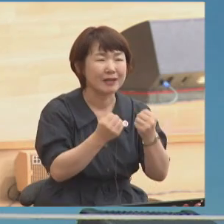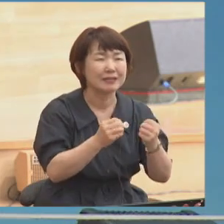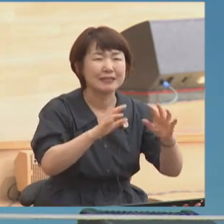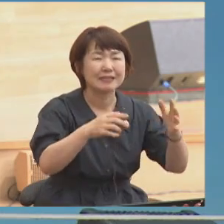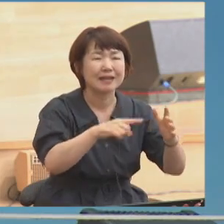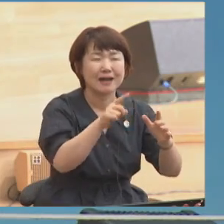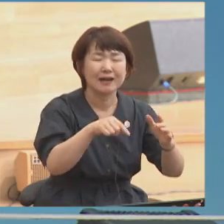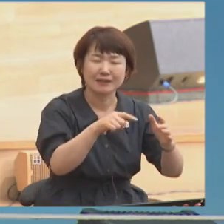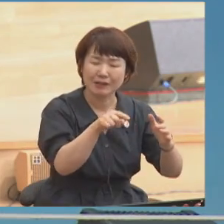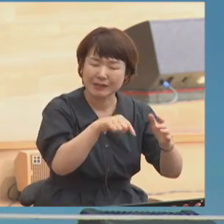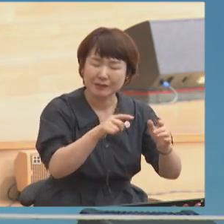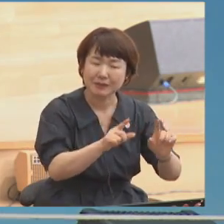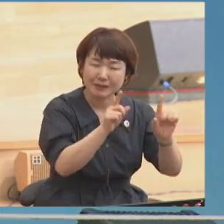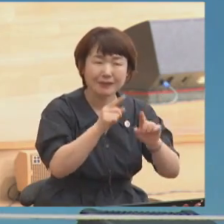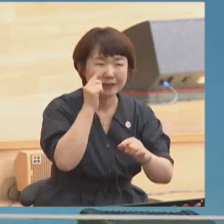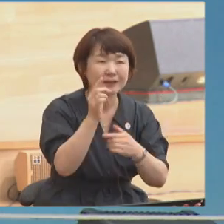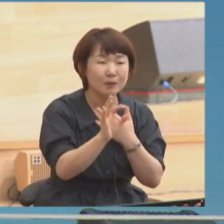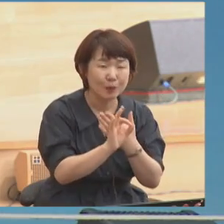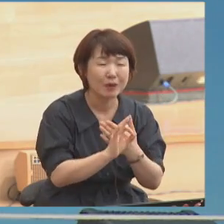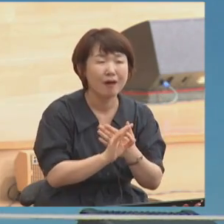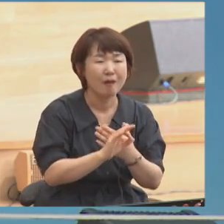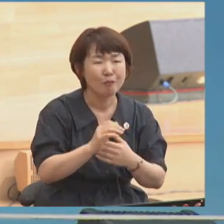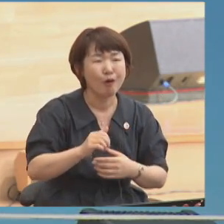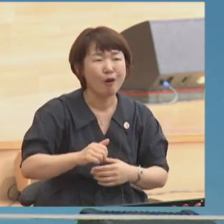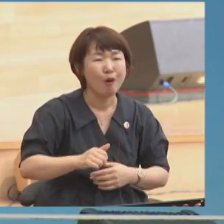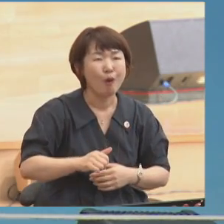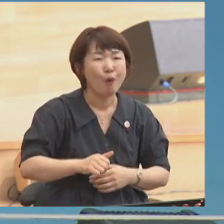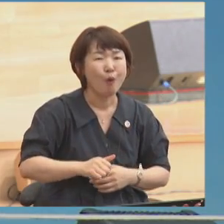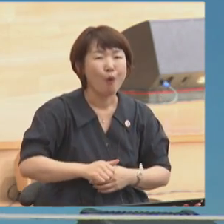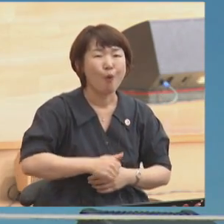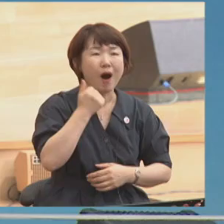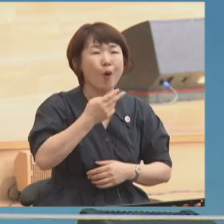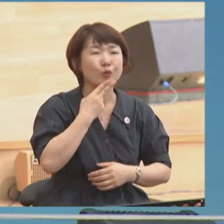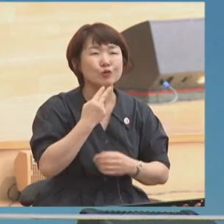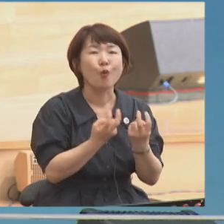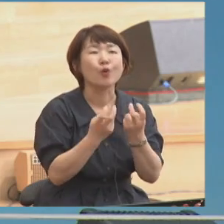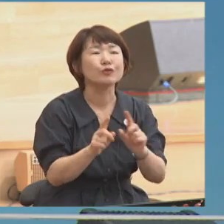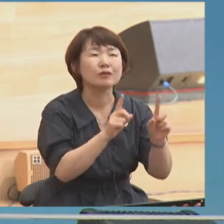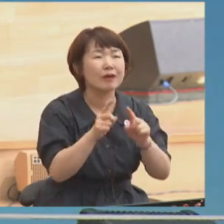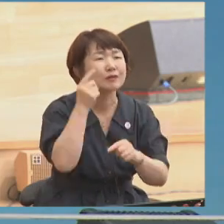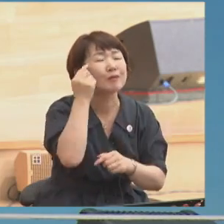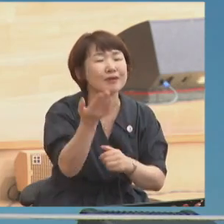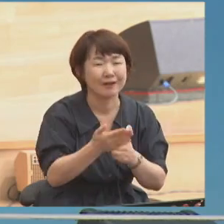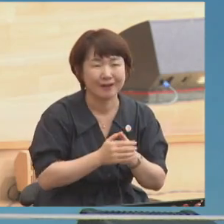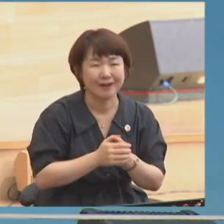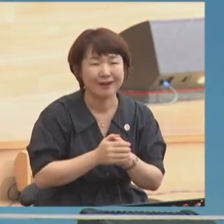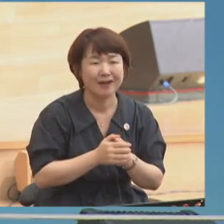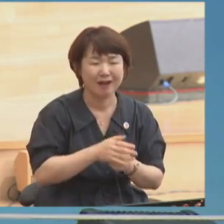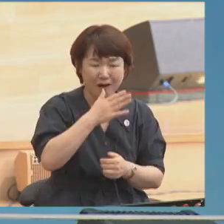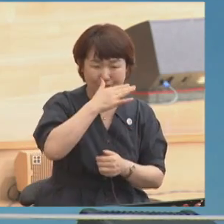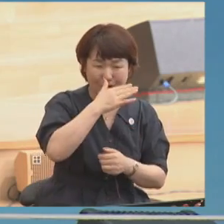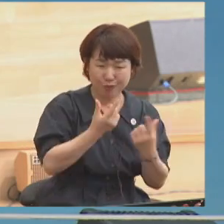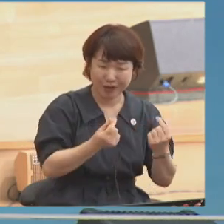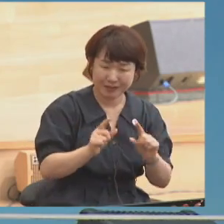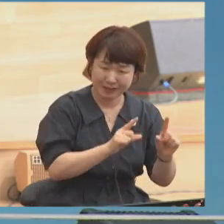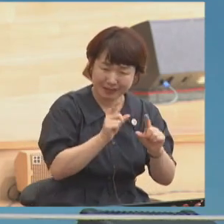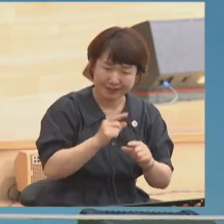보면 뭐 화 한 번 안 내고 살 수가 있나? 그럼 뭐 등신처럼 살아는